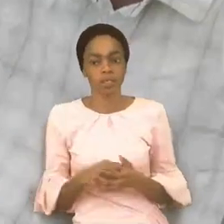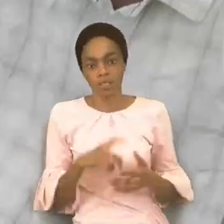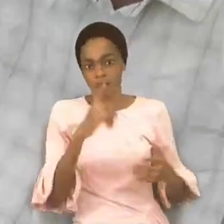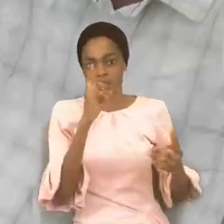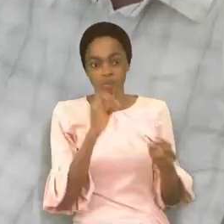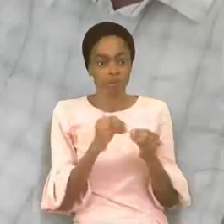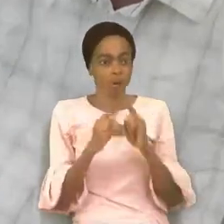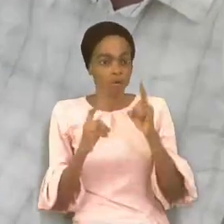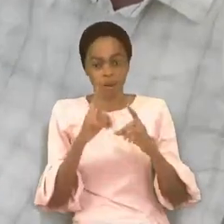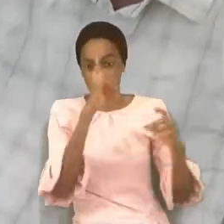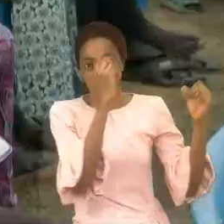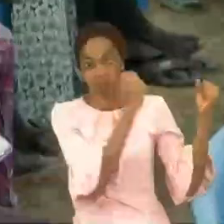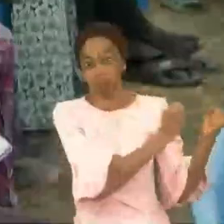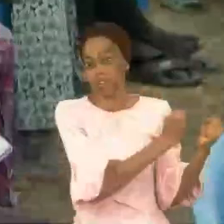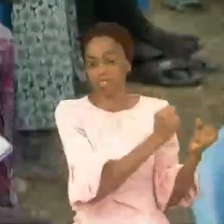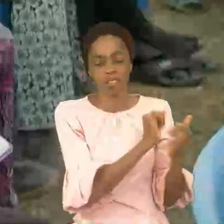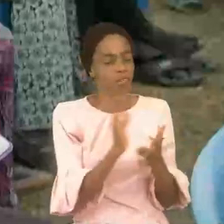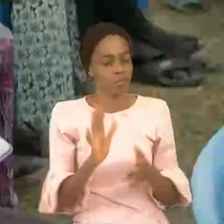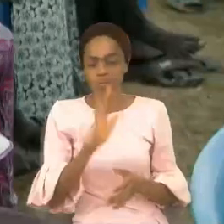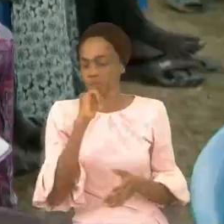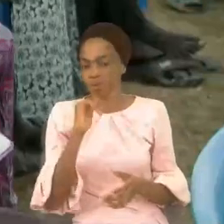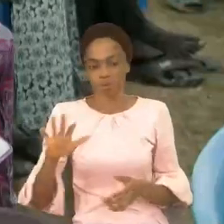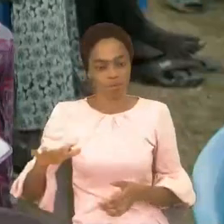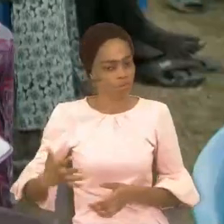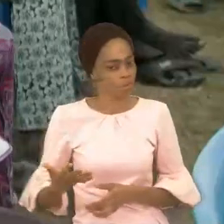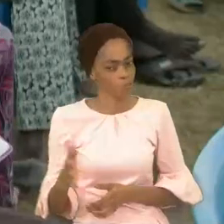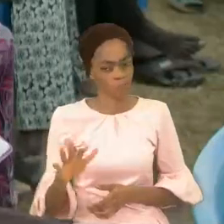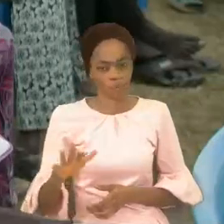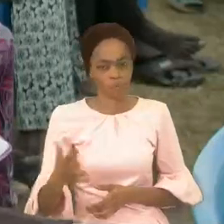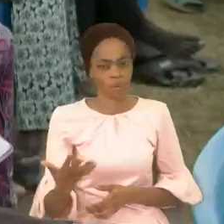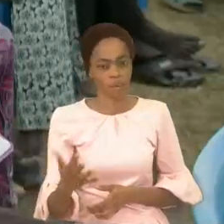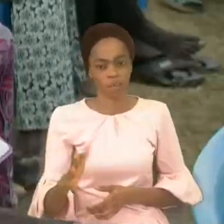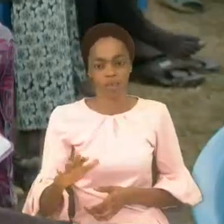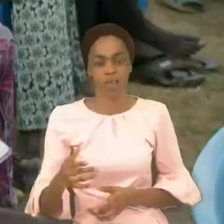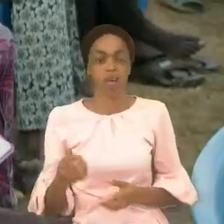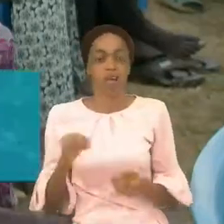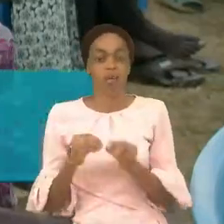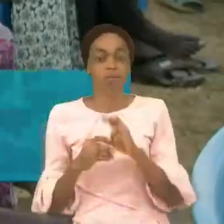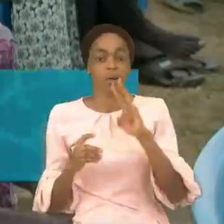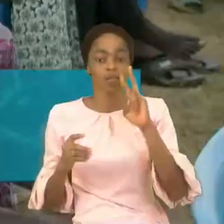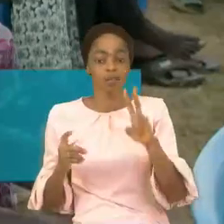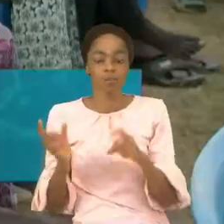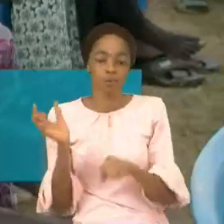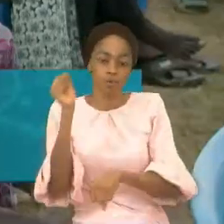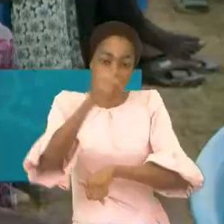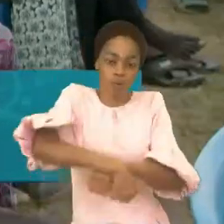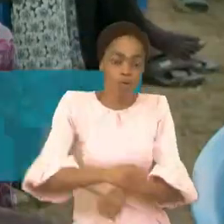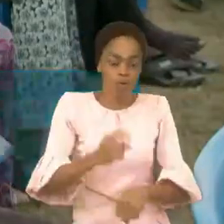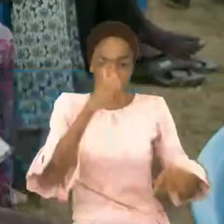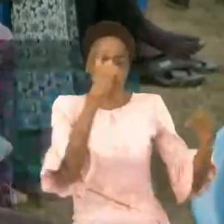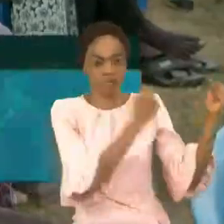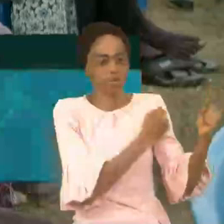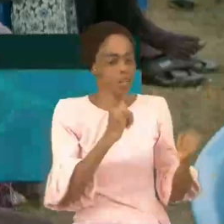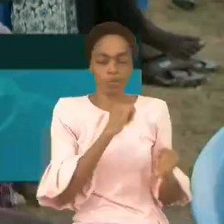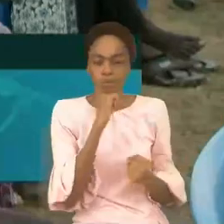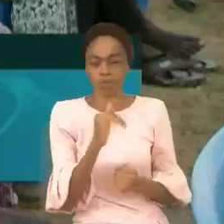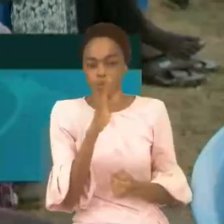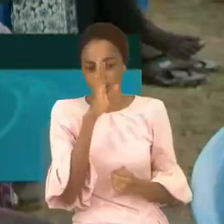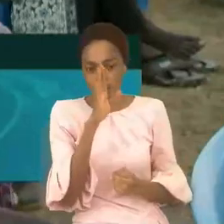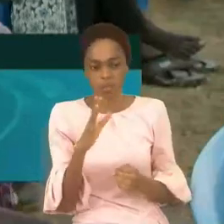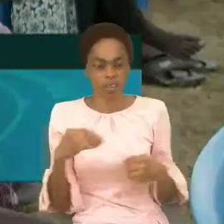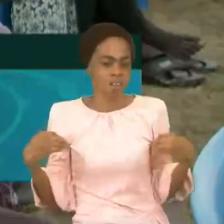qui ne compromet pas. Deuxièmement, la foi conquérante, qui n'est pas lâche.